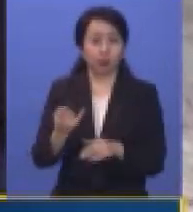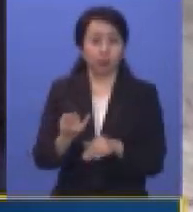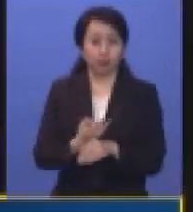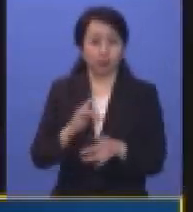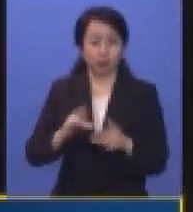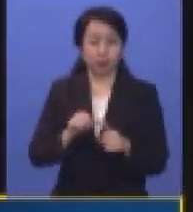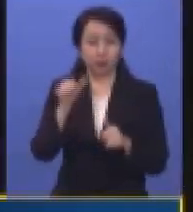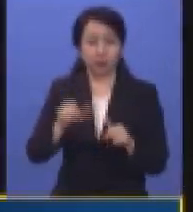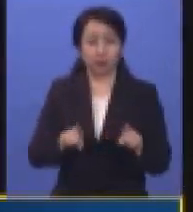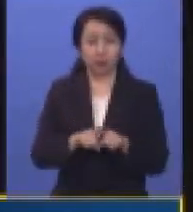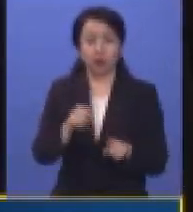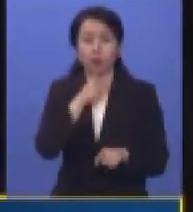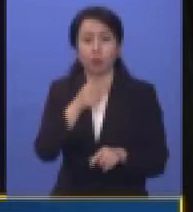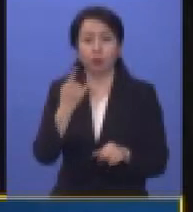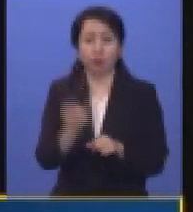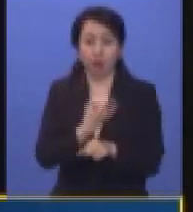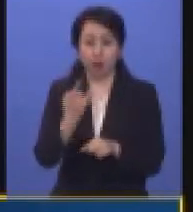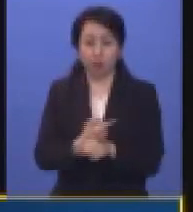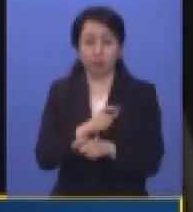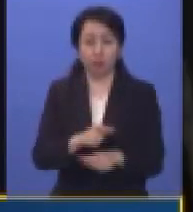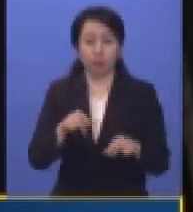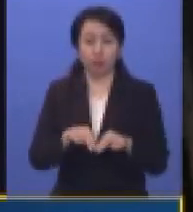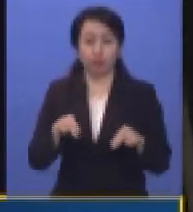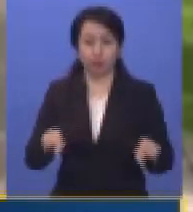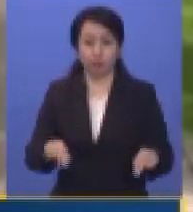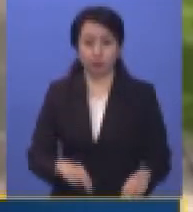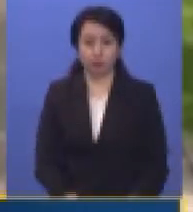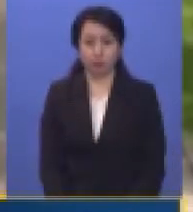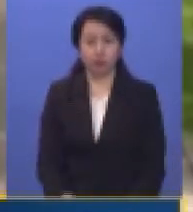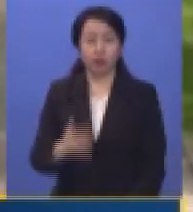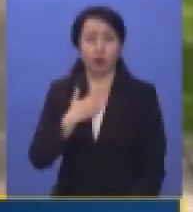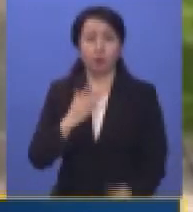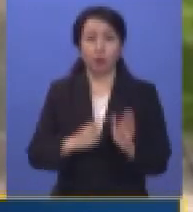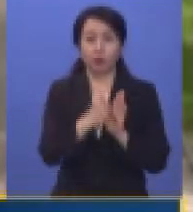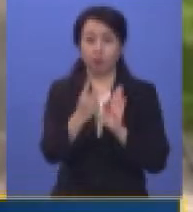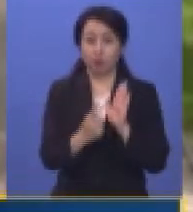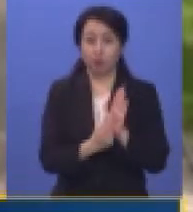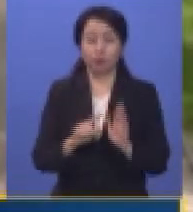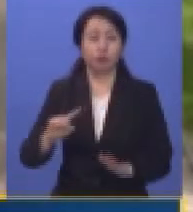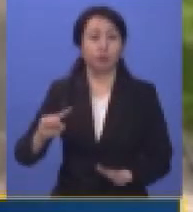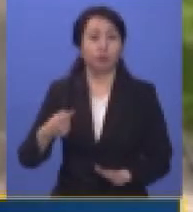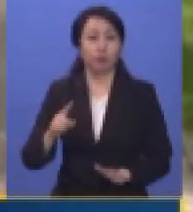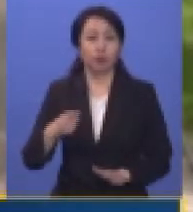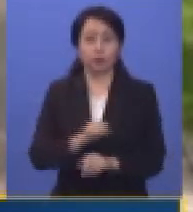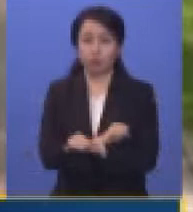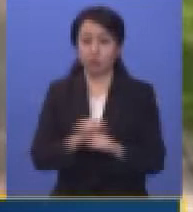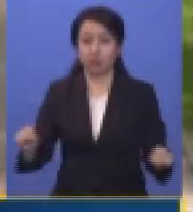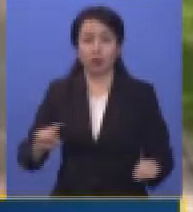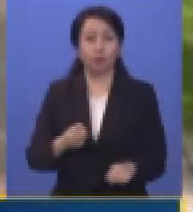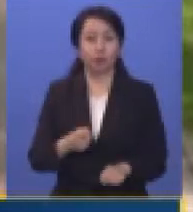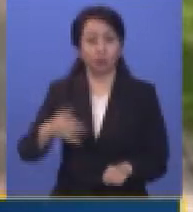мошенникам. Именно так пытались обмануть одного из жителей Петропавловска. На мой вопрос, а почему нельзя, почему по телефону,